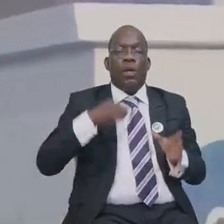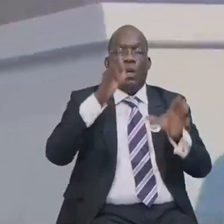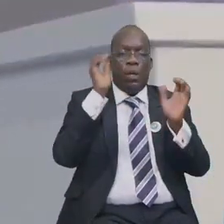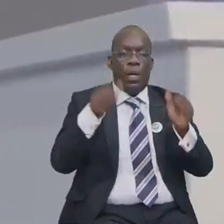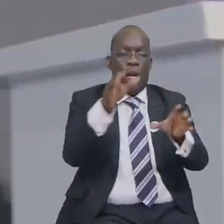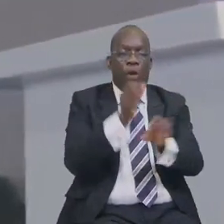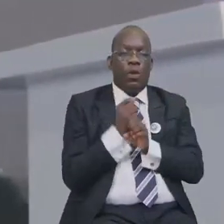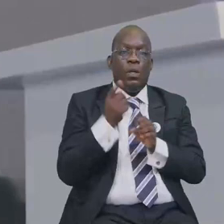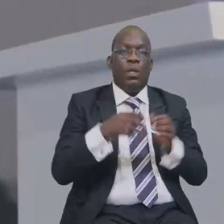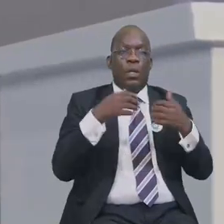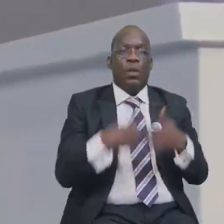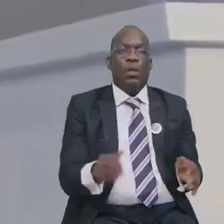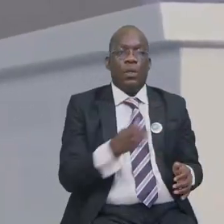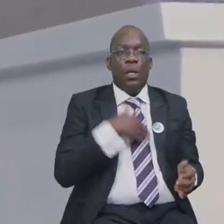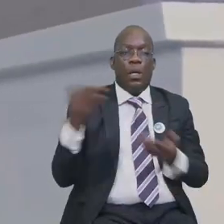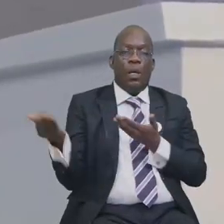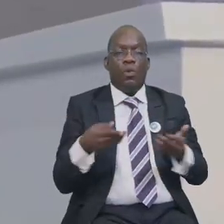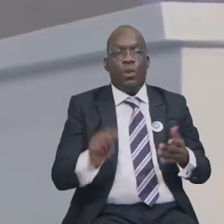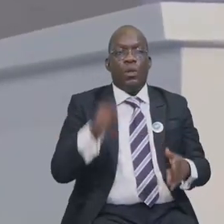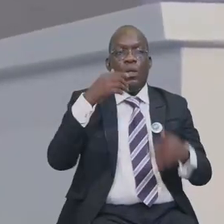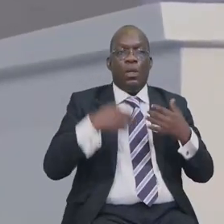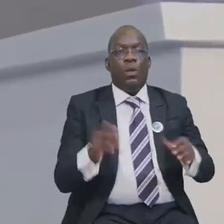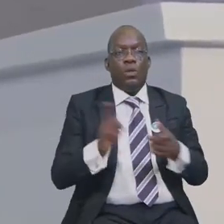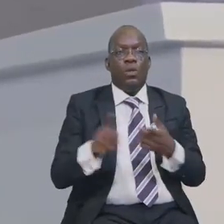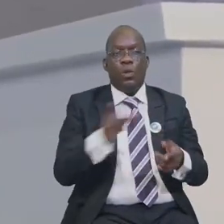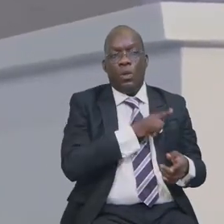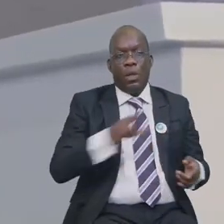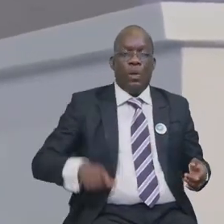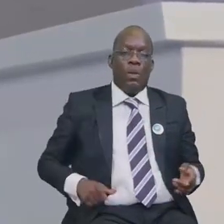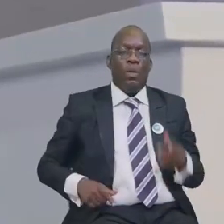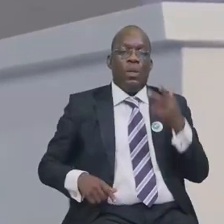conduire au Seigneur. Trois points à considérer. Premièrement,